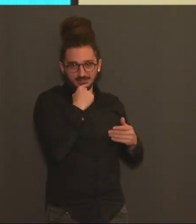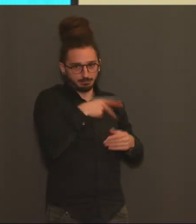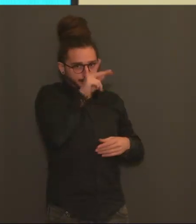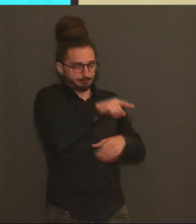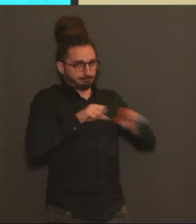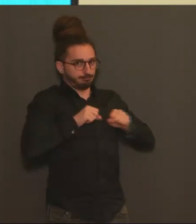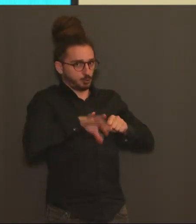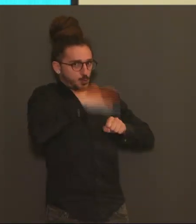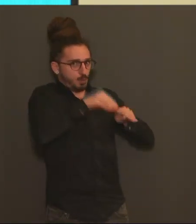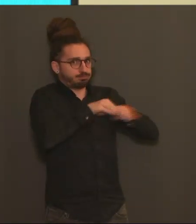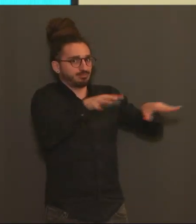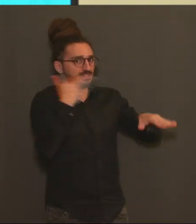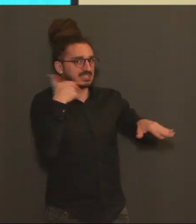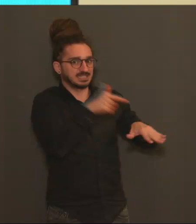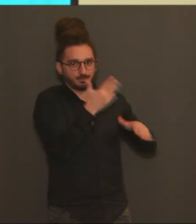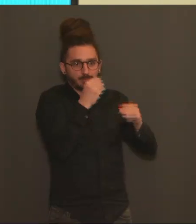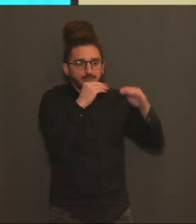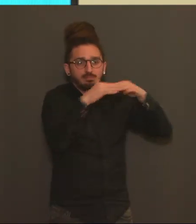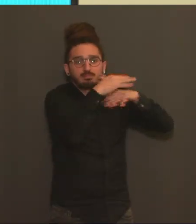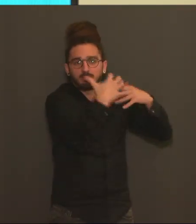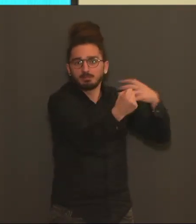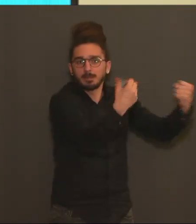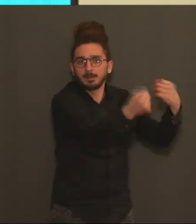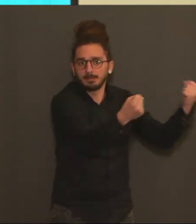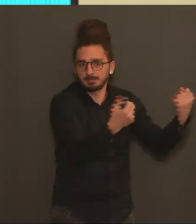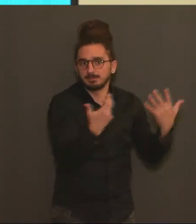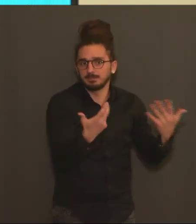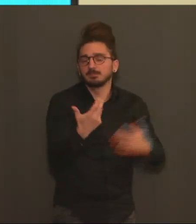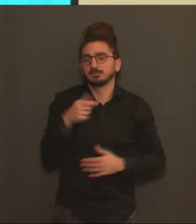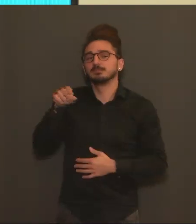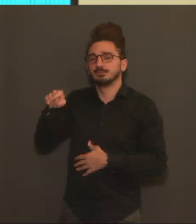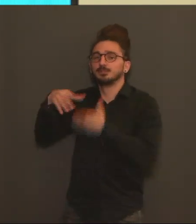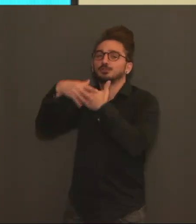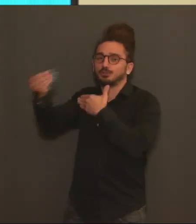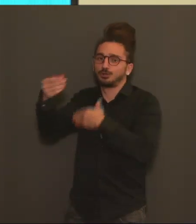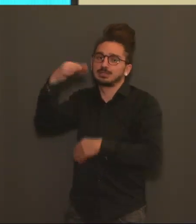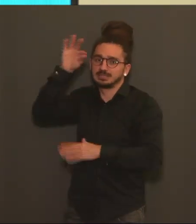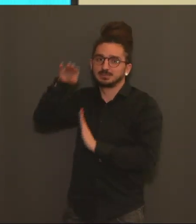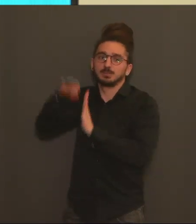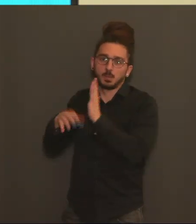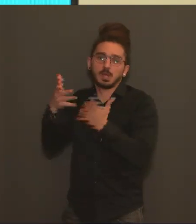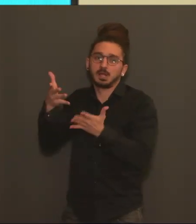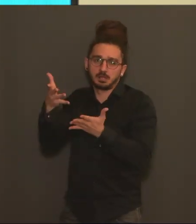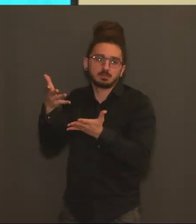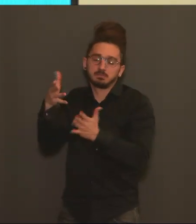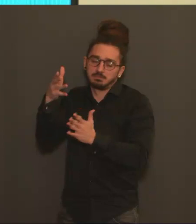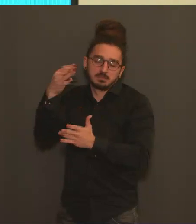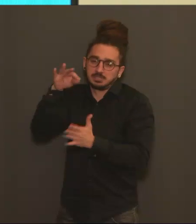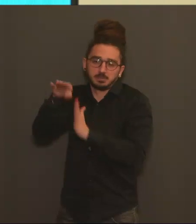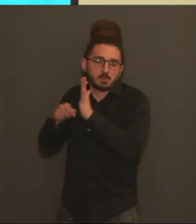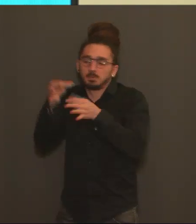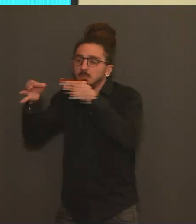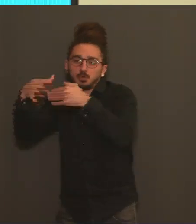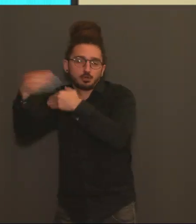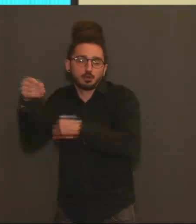de supercontaminateur dans des activités extérieures. Par ailleurs, lorsqu'on est à l'extérieur, l'effet